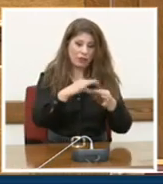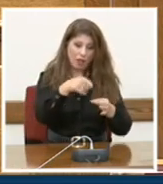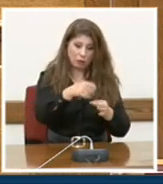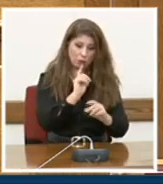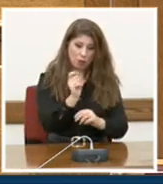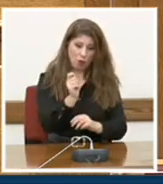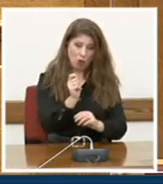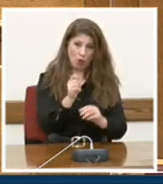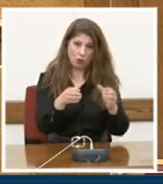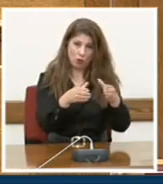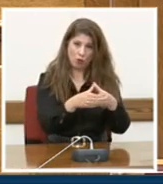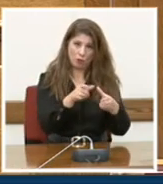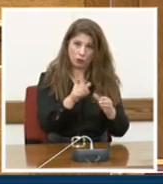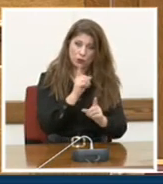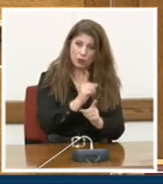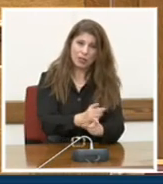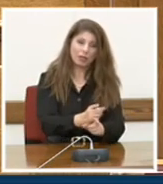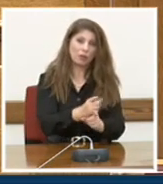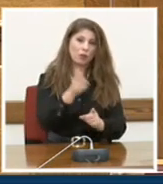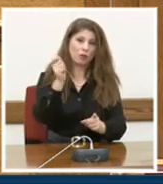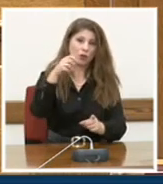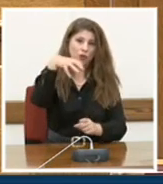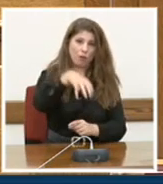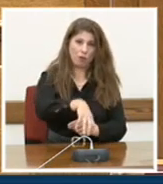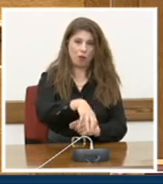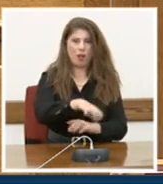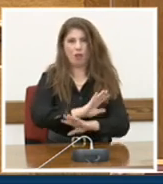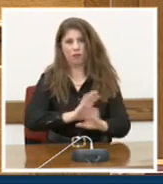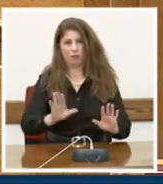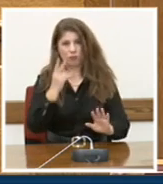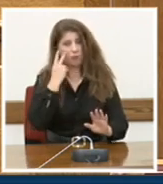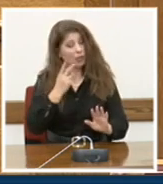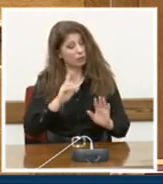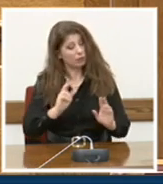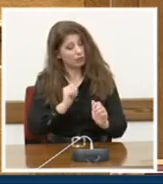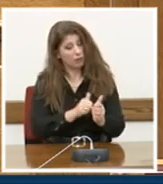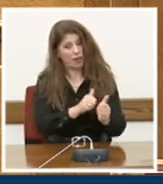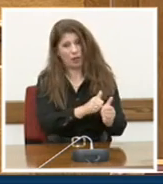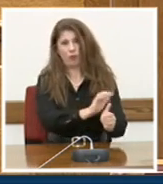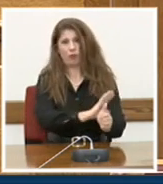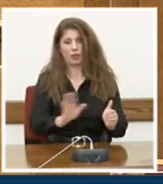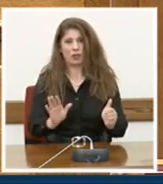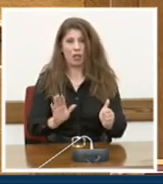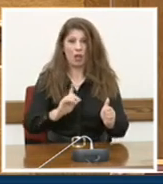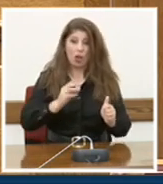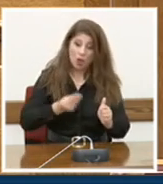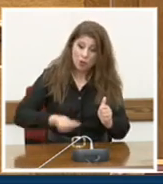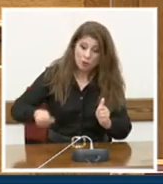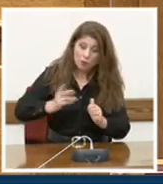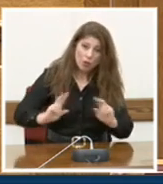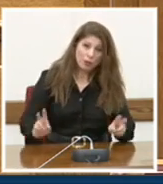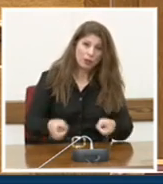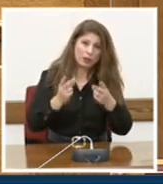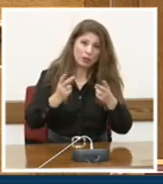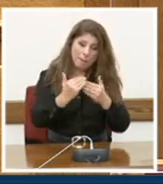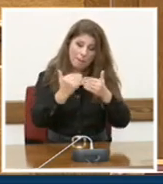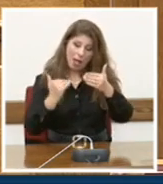του συγκεκριμένου πολιτικού φορέα. Κλείνουν τα εισαγωγικά. Ενώ πιο αποκαλυπτικό είναι επίσης το παρακάτω που